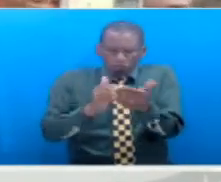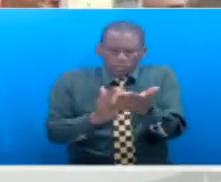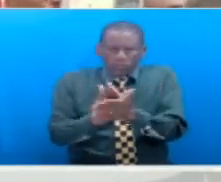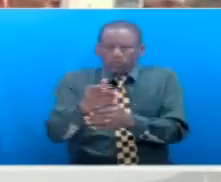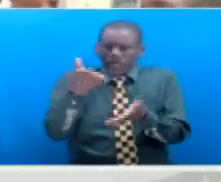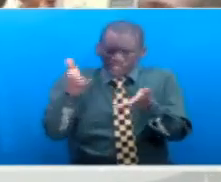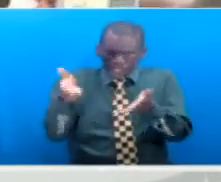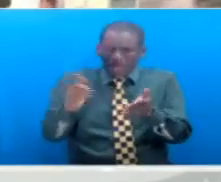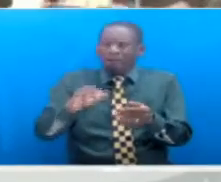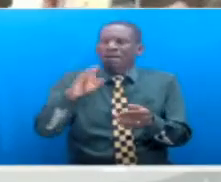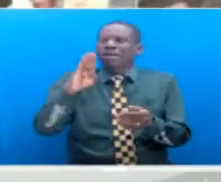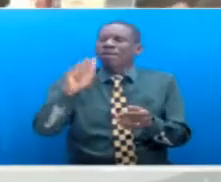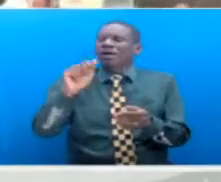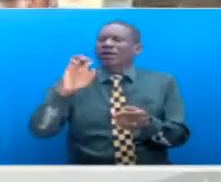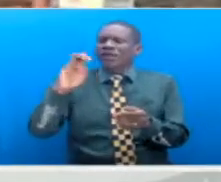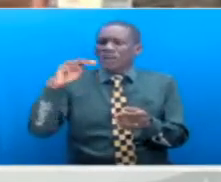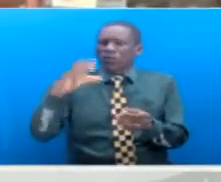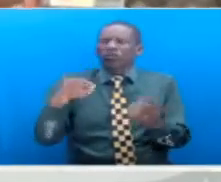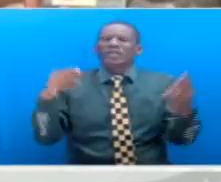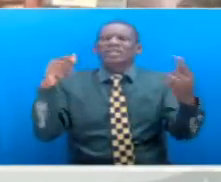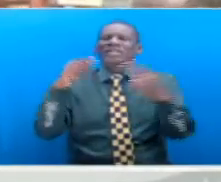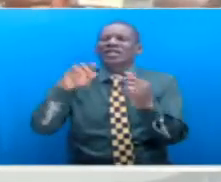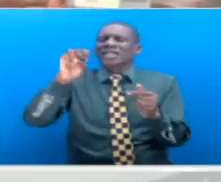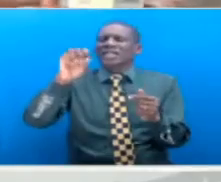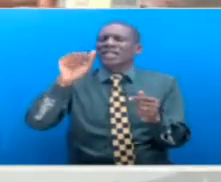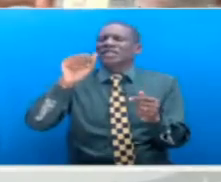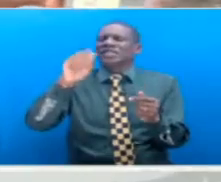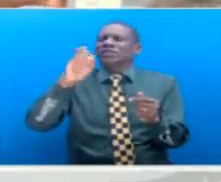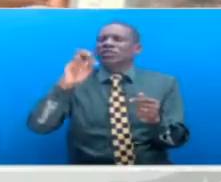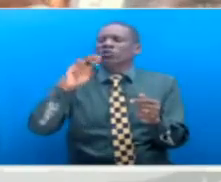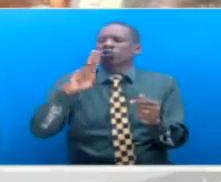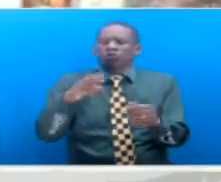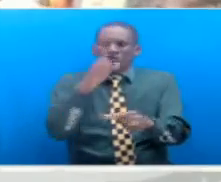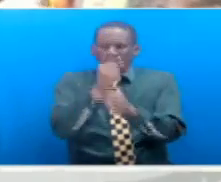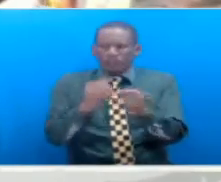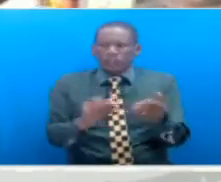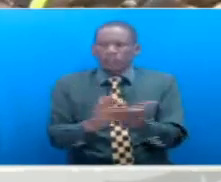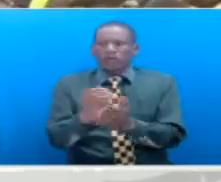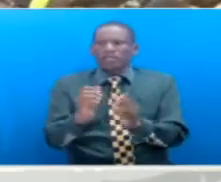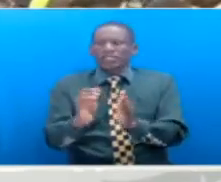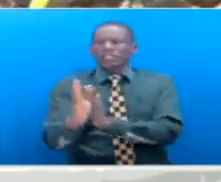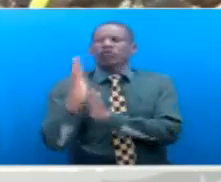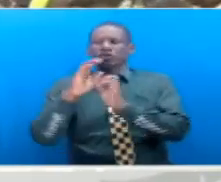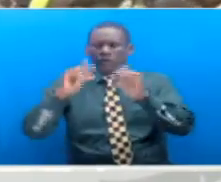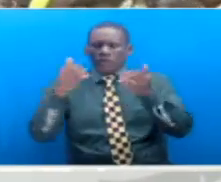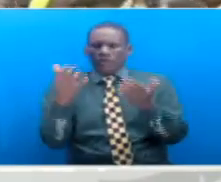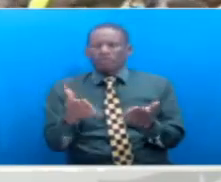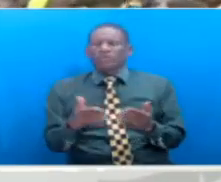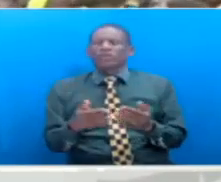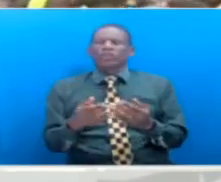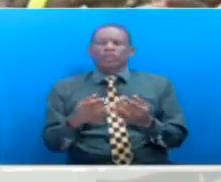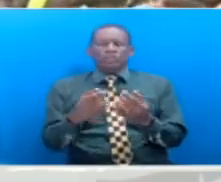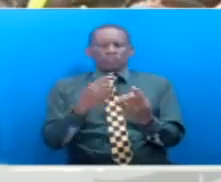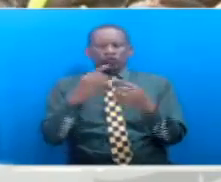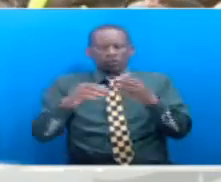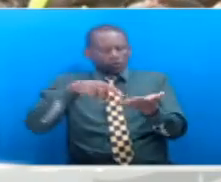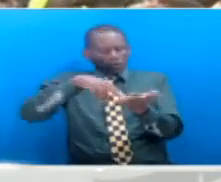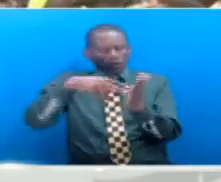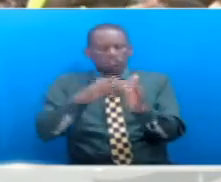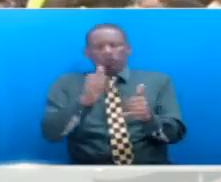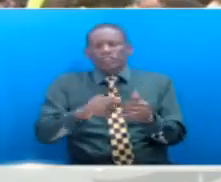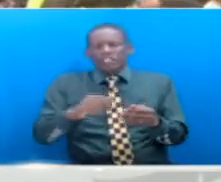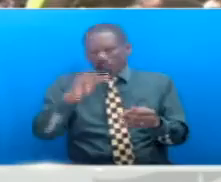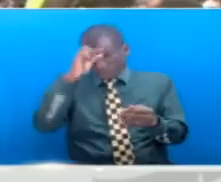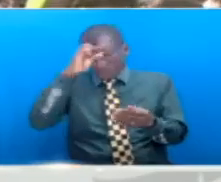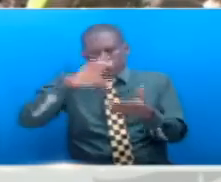kwenu Baringo mpaka Samburu, tutahakikisha kwamba kuna usalama. Huku wakiangazia baadhi ya miradi ambayo serikali ya